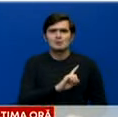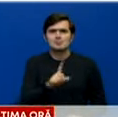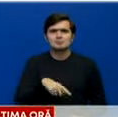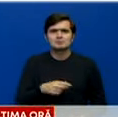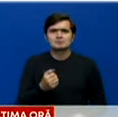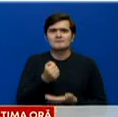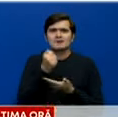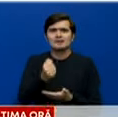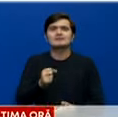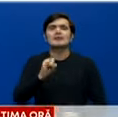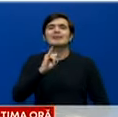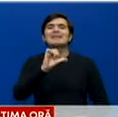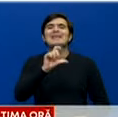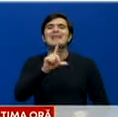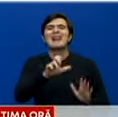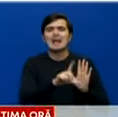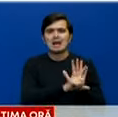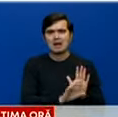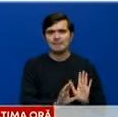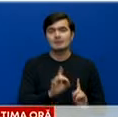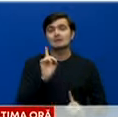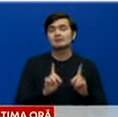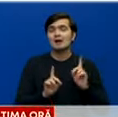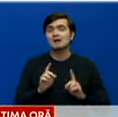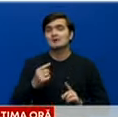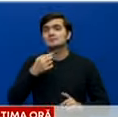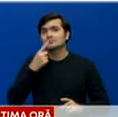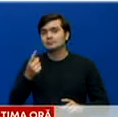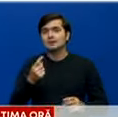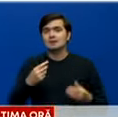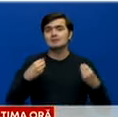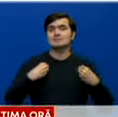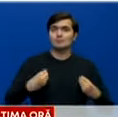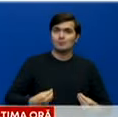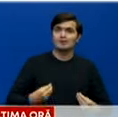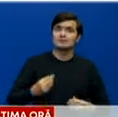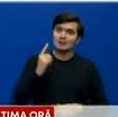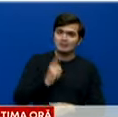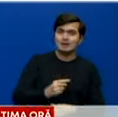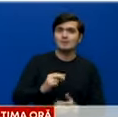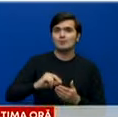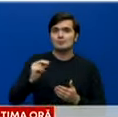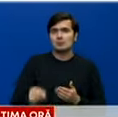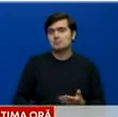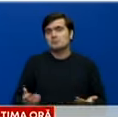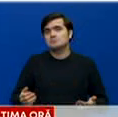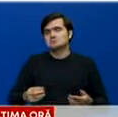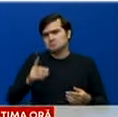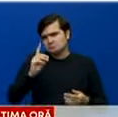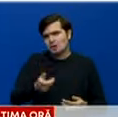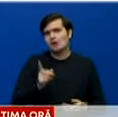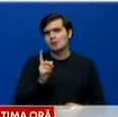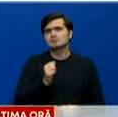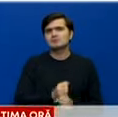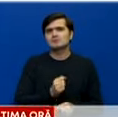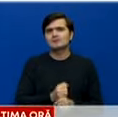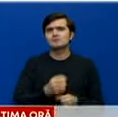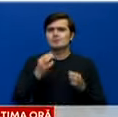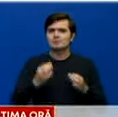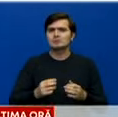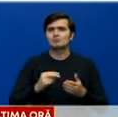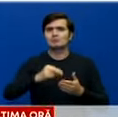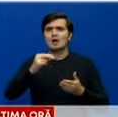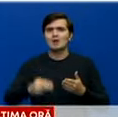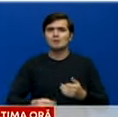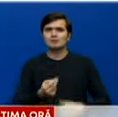ilegale. Dacă se consideră la nivel diplomatic că este nevoie de un acord, cu siguranță acel acord va exista între